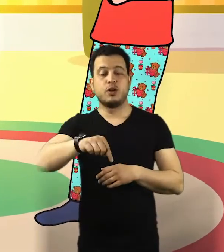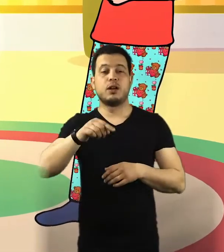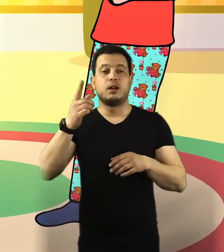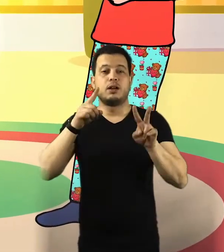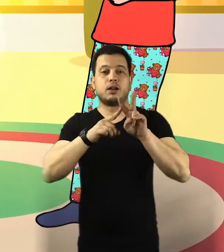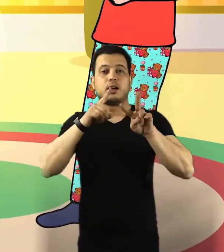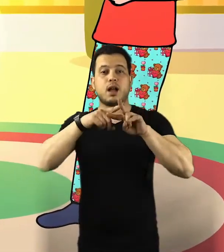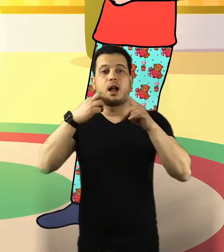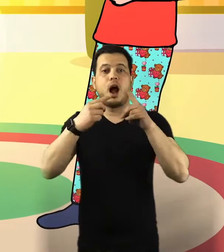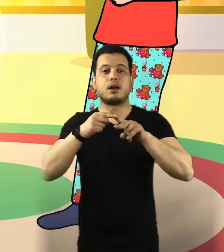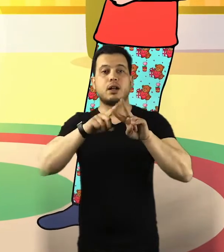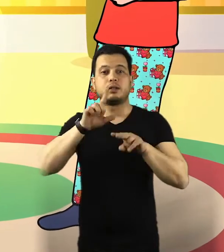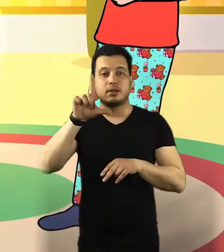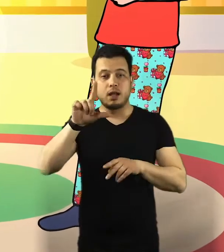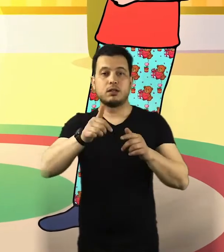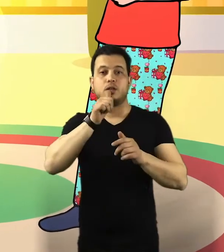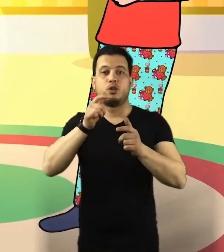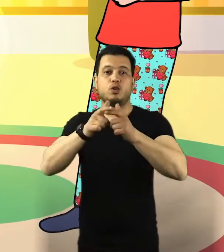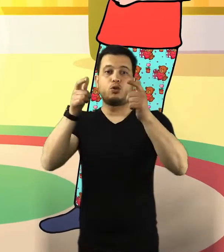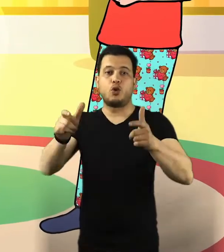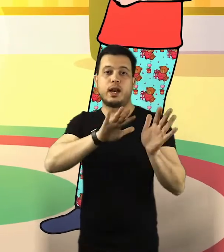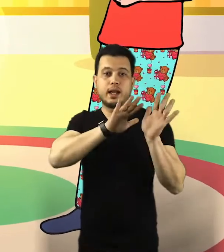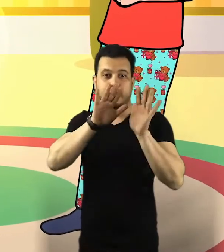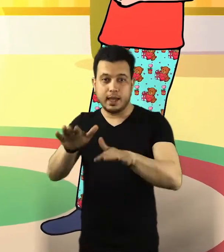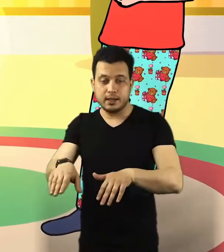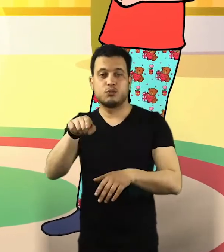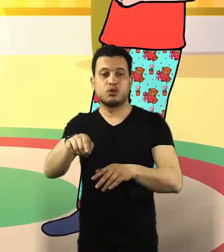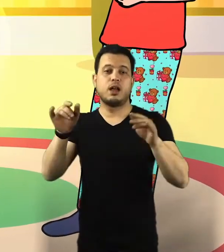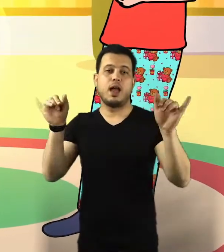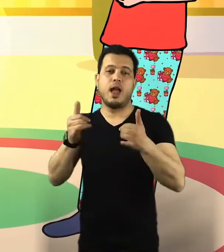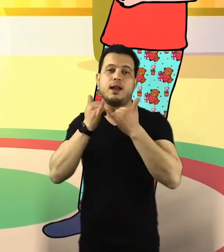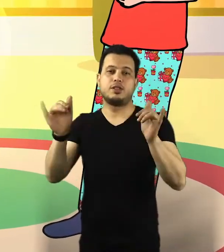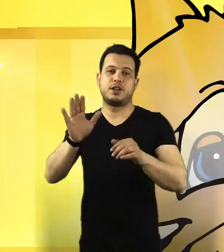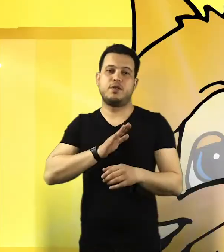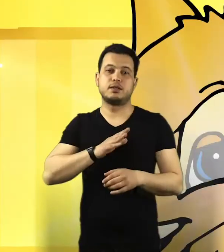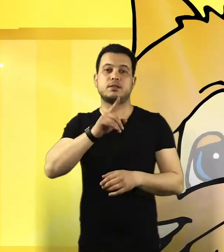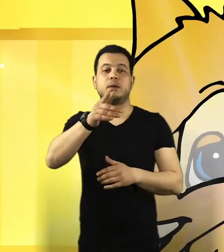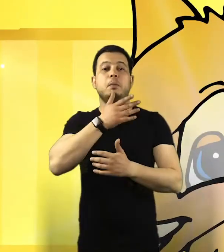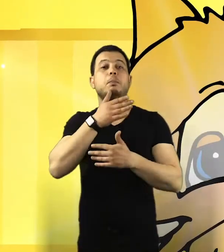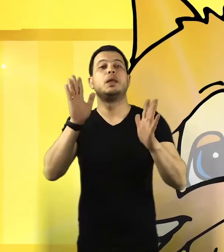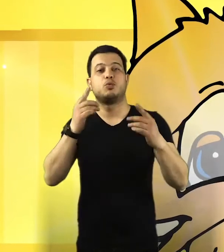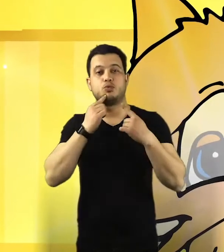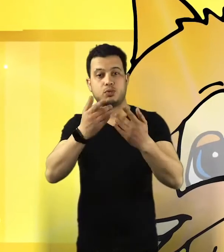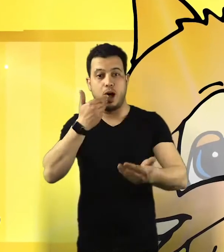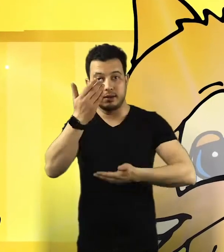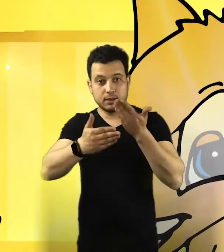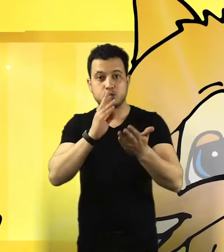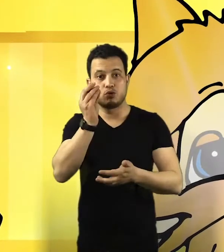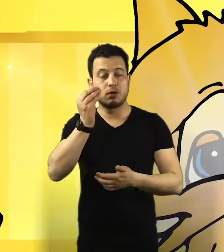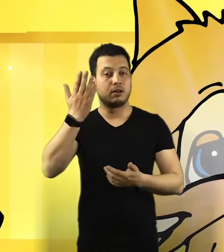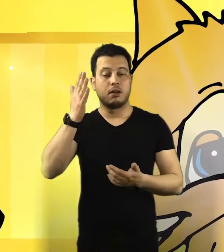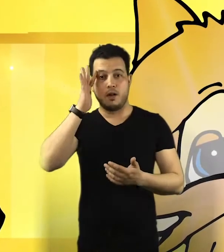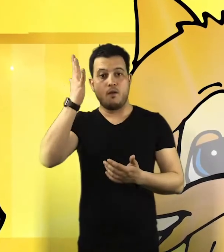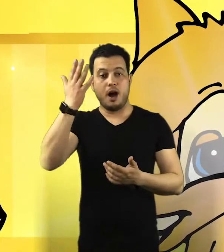gelerek Bu geleneksel şenliğe katılır Üstelik çok da eğlenceli geçer Vay canına, bu çok güzelmiş